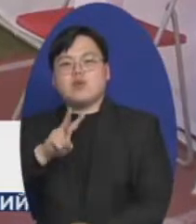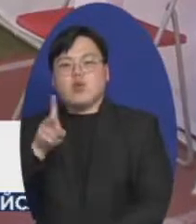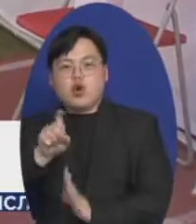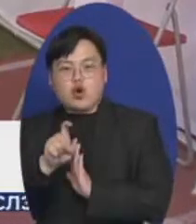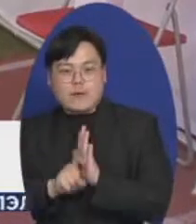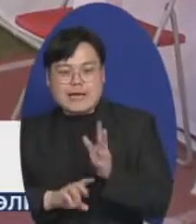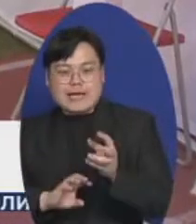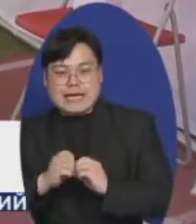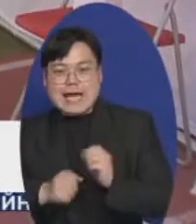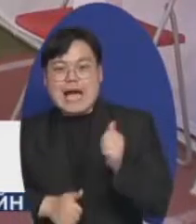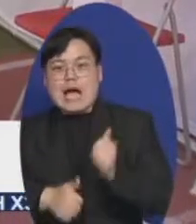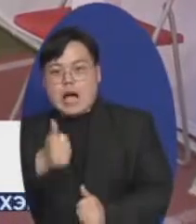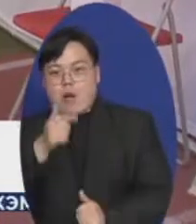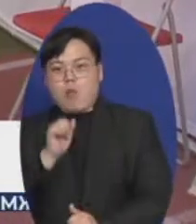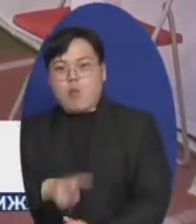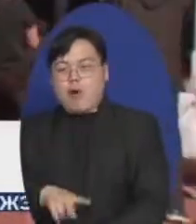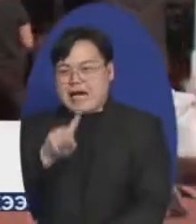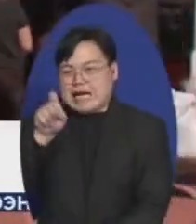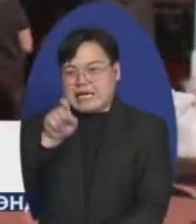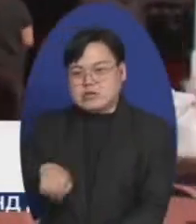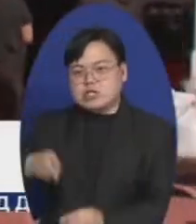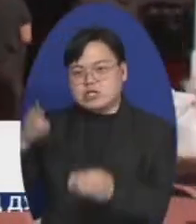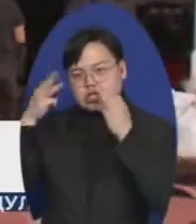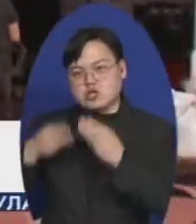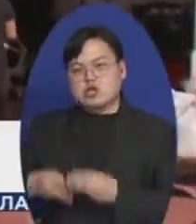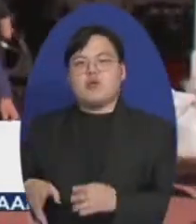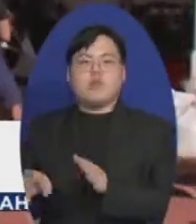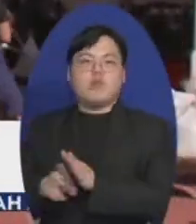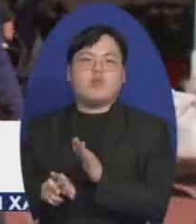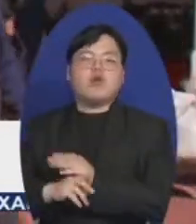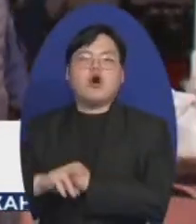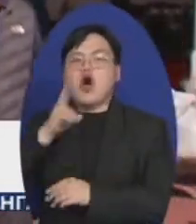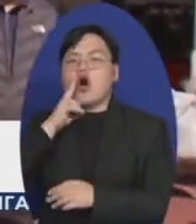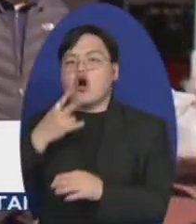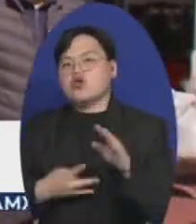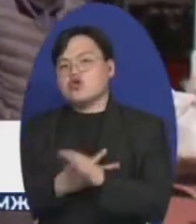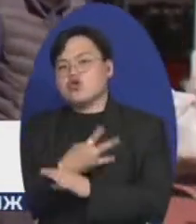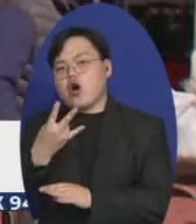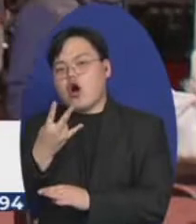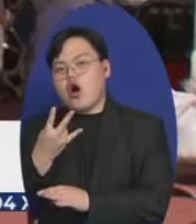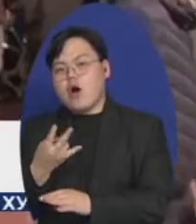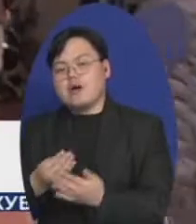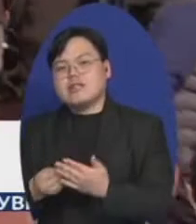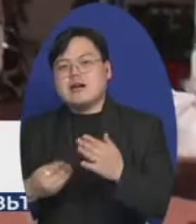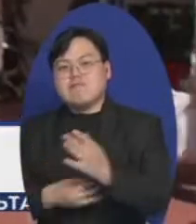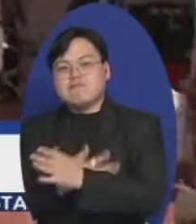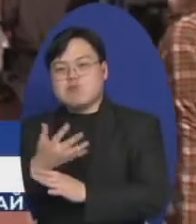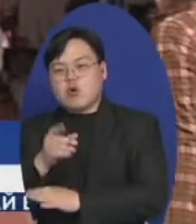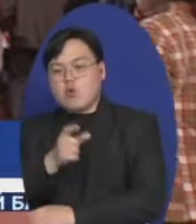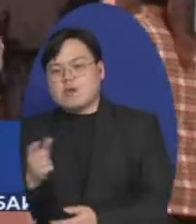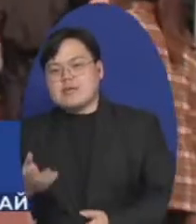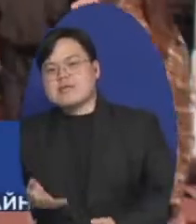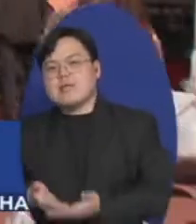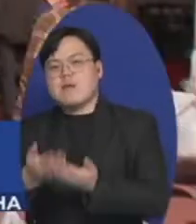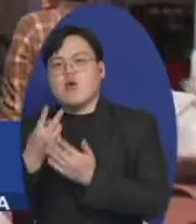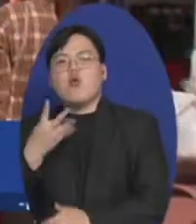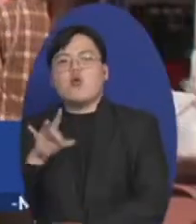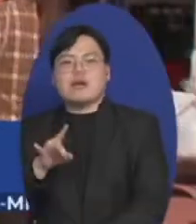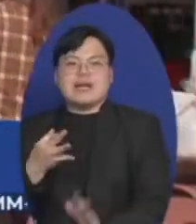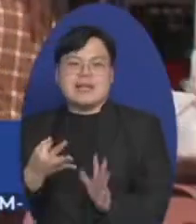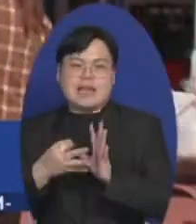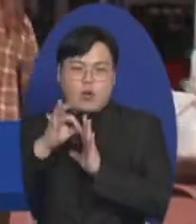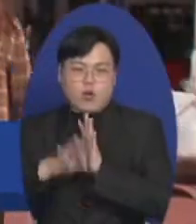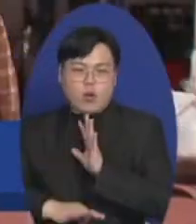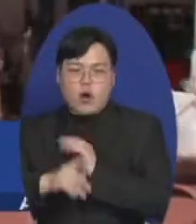амжилттай хэрэгжүүл энэ асуудлууд шийдэгдэнэ. Хүнсний ногоочтой дэмжиж үрийг 80% хөнгөлөх мөн хөнгөлтөө зээл